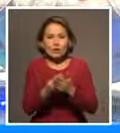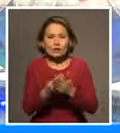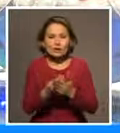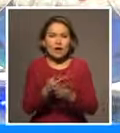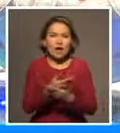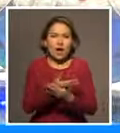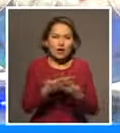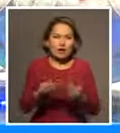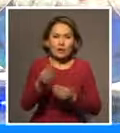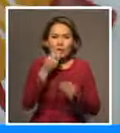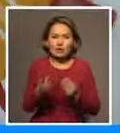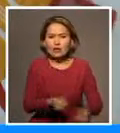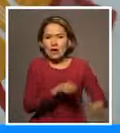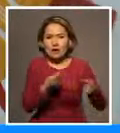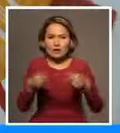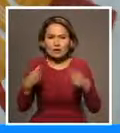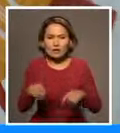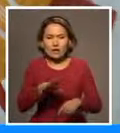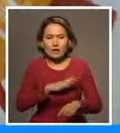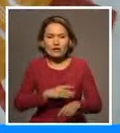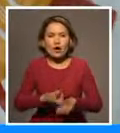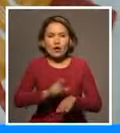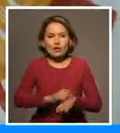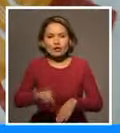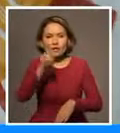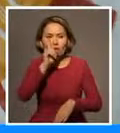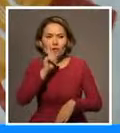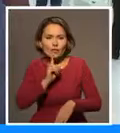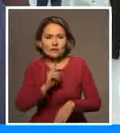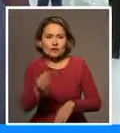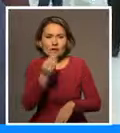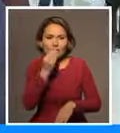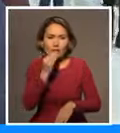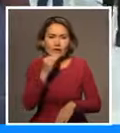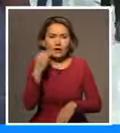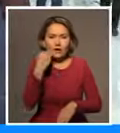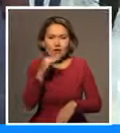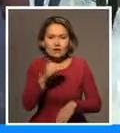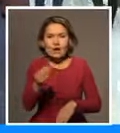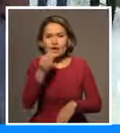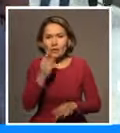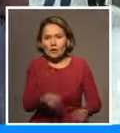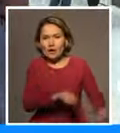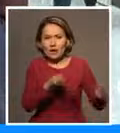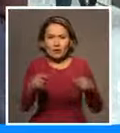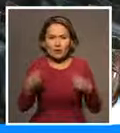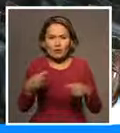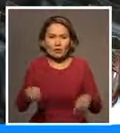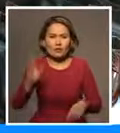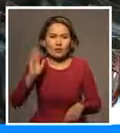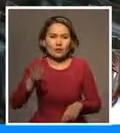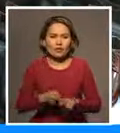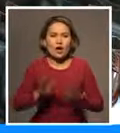ұсынды. Дастарханға қойылған тағамдардың дәмін татып көрген тұрғындар отандық өнімнің сапасына көңілдері толатынын жеткізді. Жергілікті билік алдағы